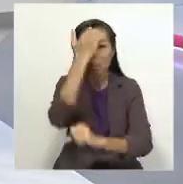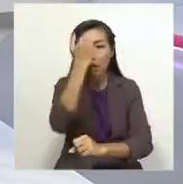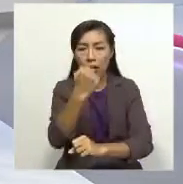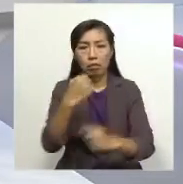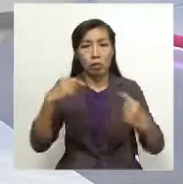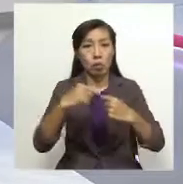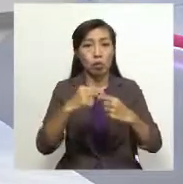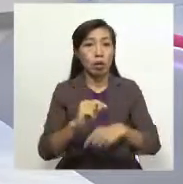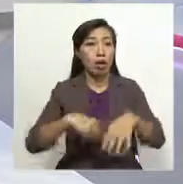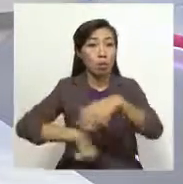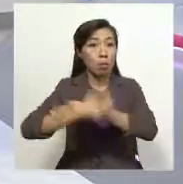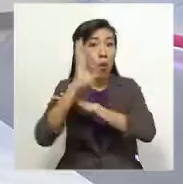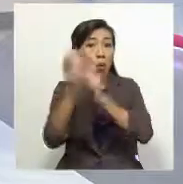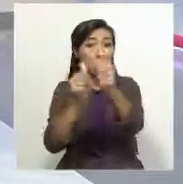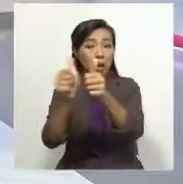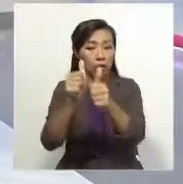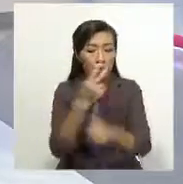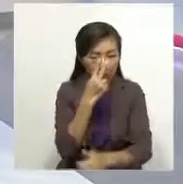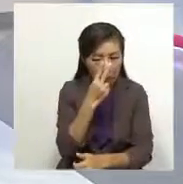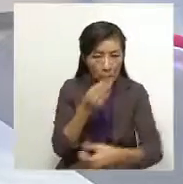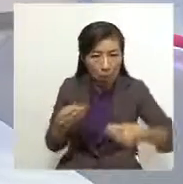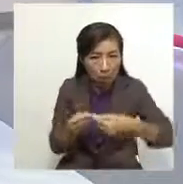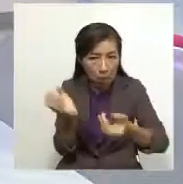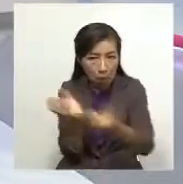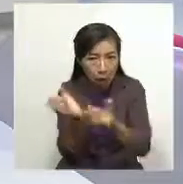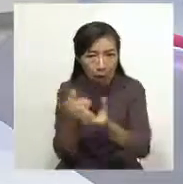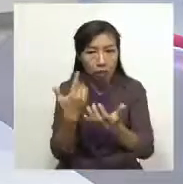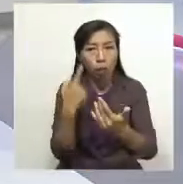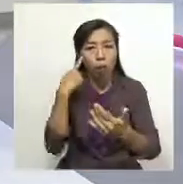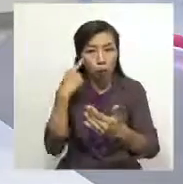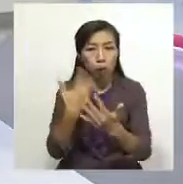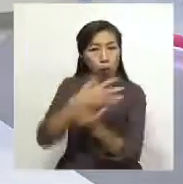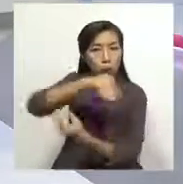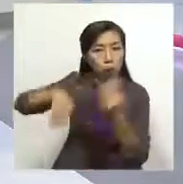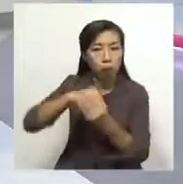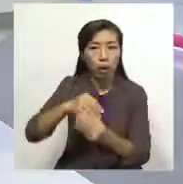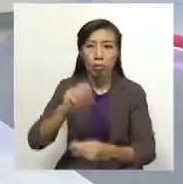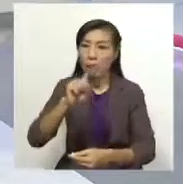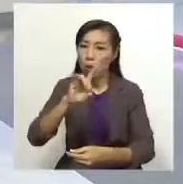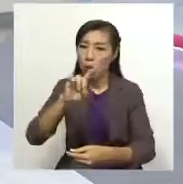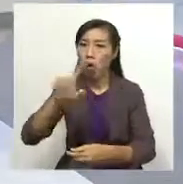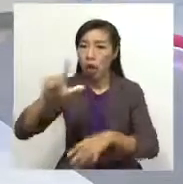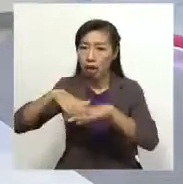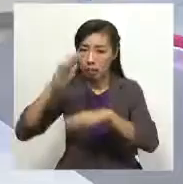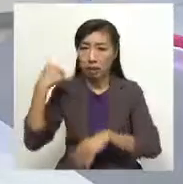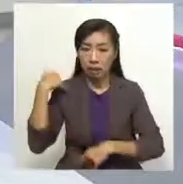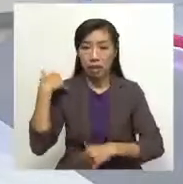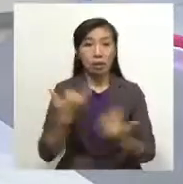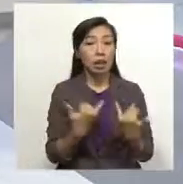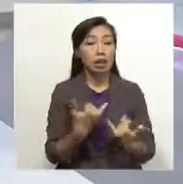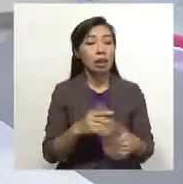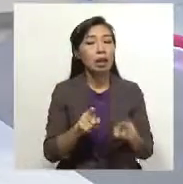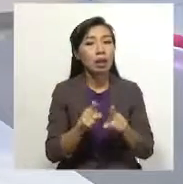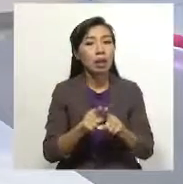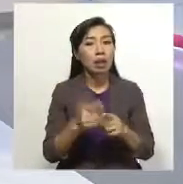ในช่วงที่มีการแข่งขันก็จะพบว่ามีเงินสะพัดหมุนเวียนหลายร้อยล้านบาทเลยทีเดียวล่าสุดค่ะคุณผู้ชมคะเน็ตไอดอลอย่างน้